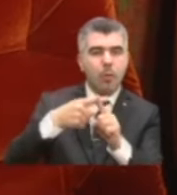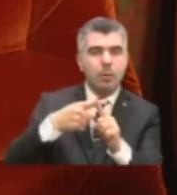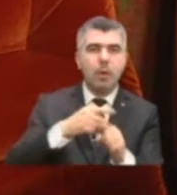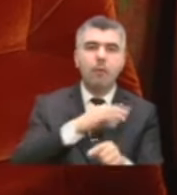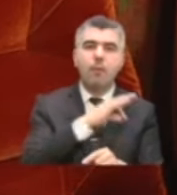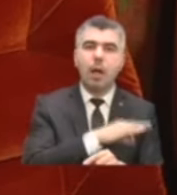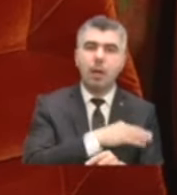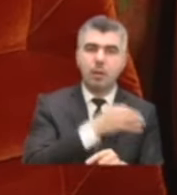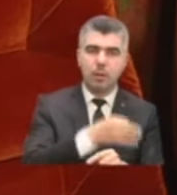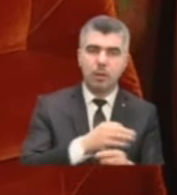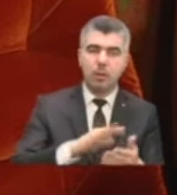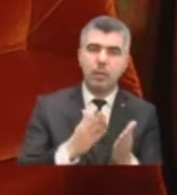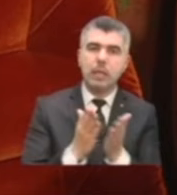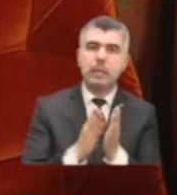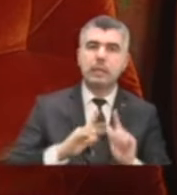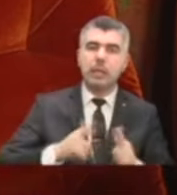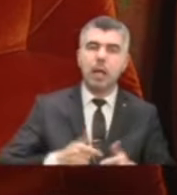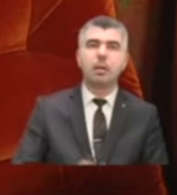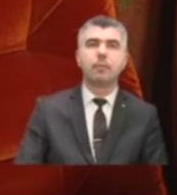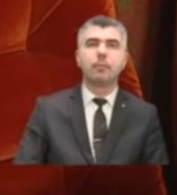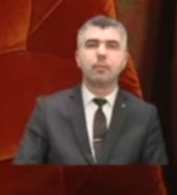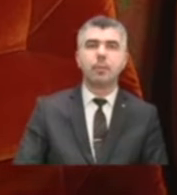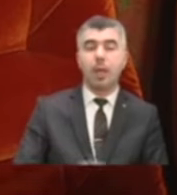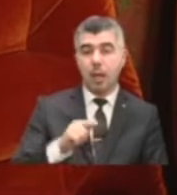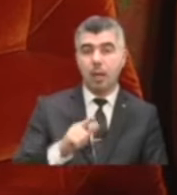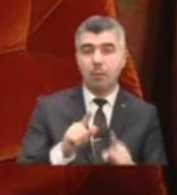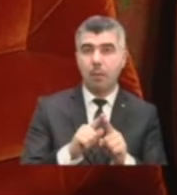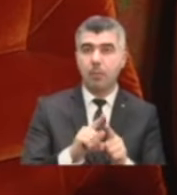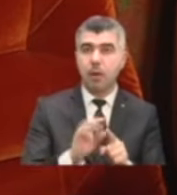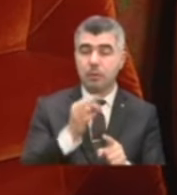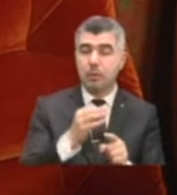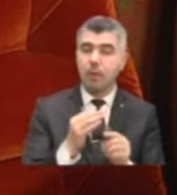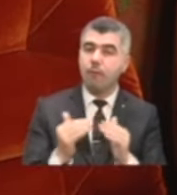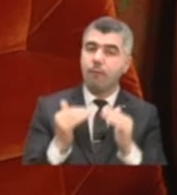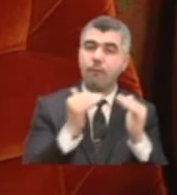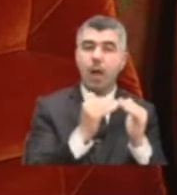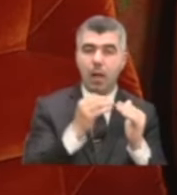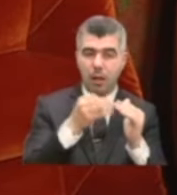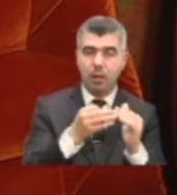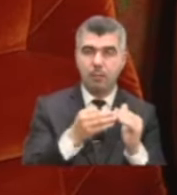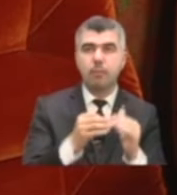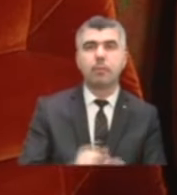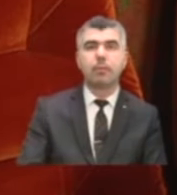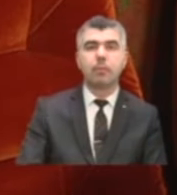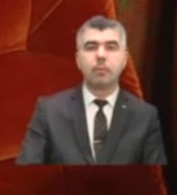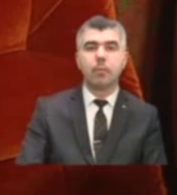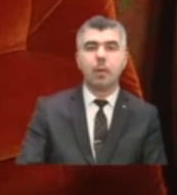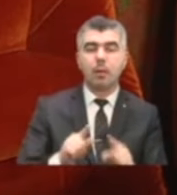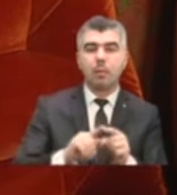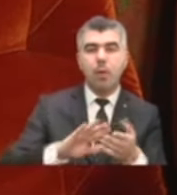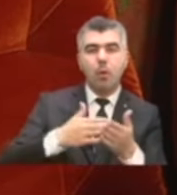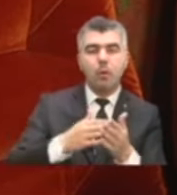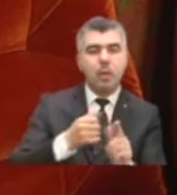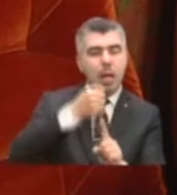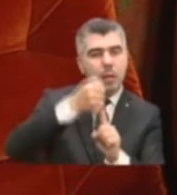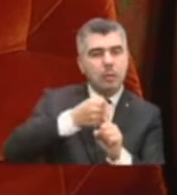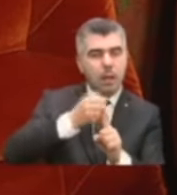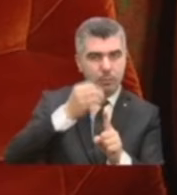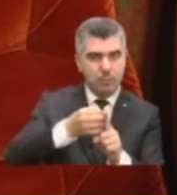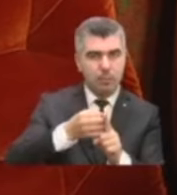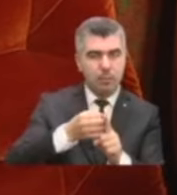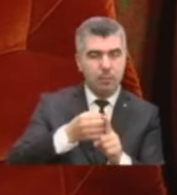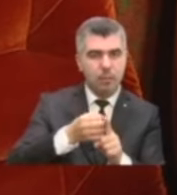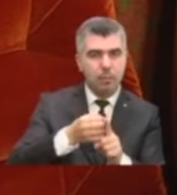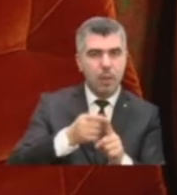مستفد من التعليم. وطبعا ولكن هناك واحد الجزء، وأنا متفقة معك أن كاين واحد الجزء اللي كنشتغلوا اللي هو واحد الجزء اللي